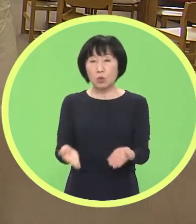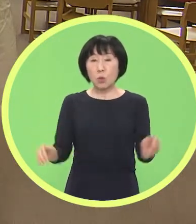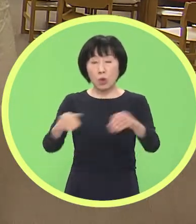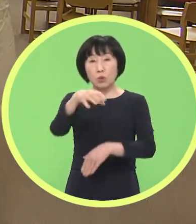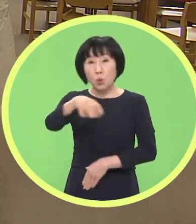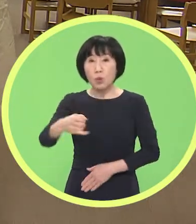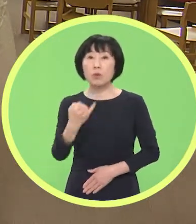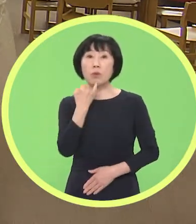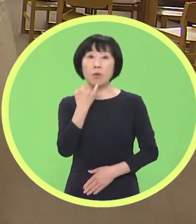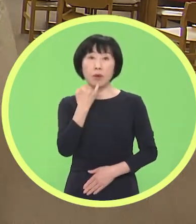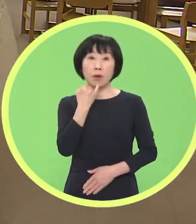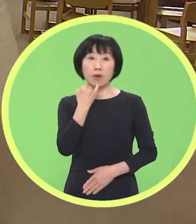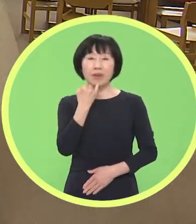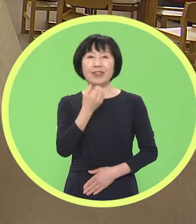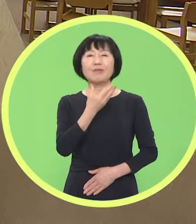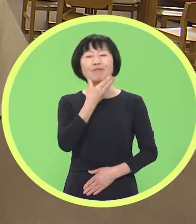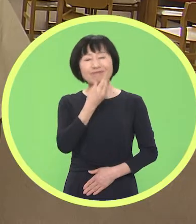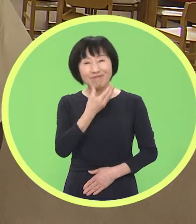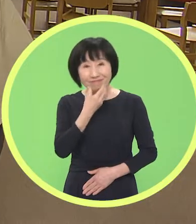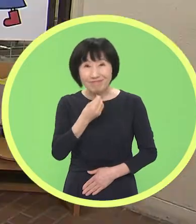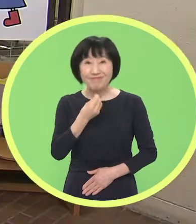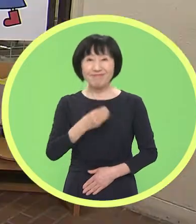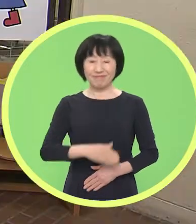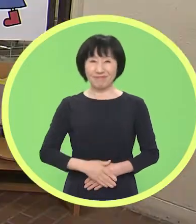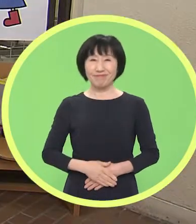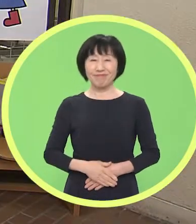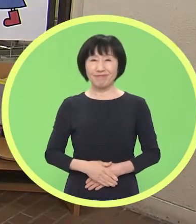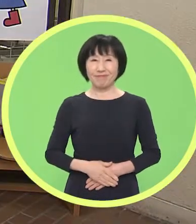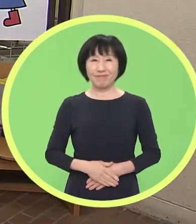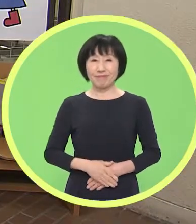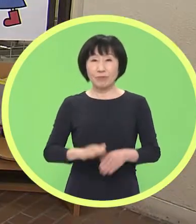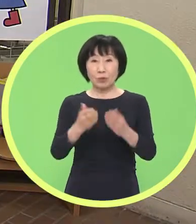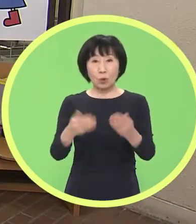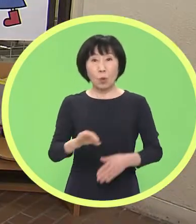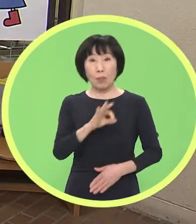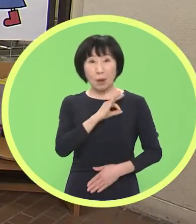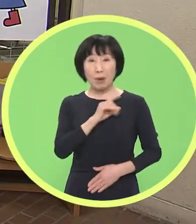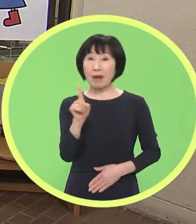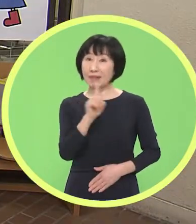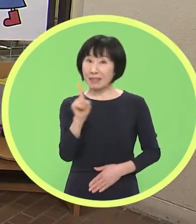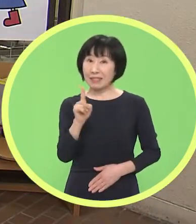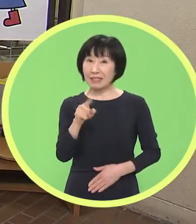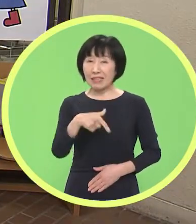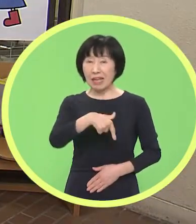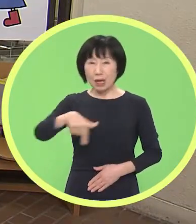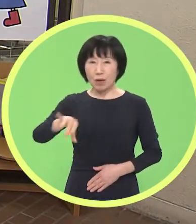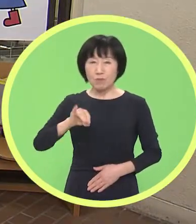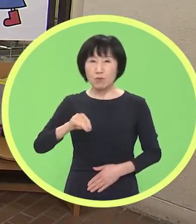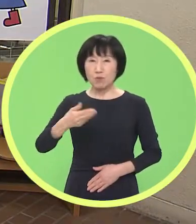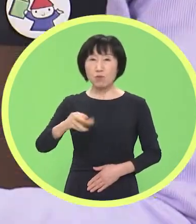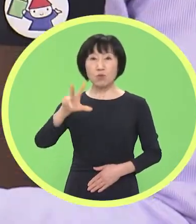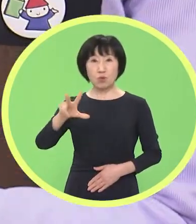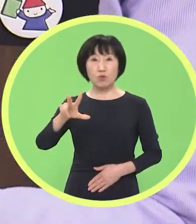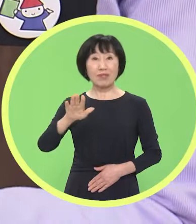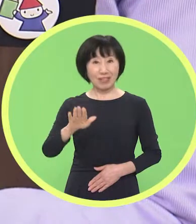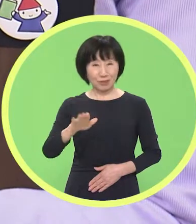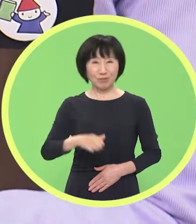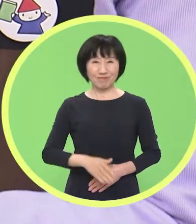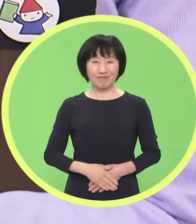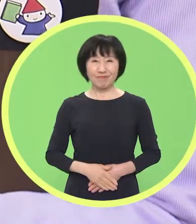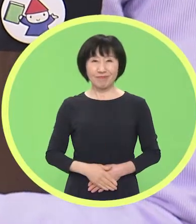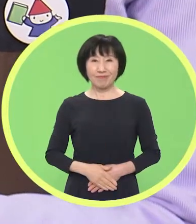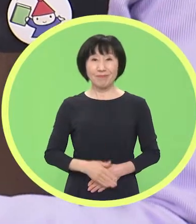でも OK。 これは便利。 村本さん、この子のお名前は？ はい、この子はブックルです